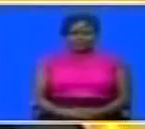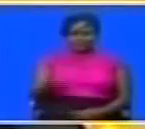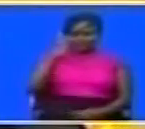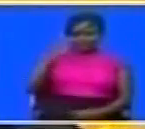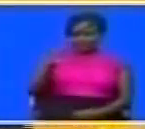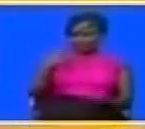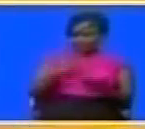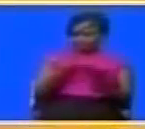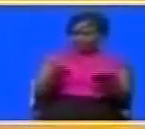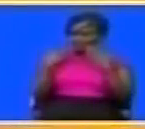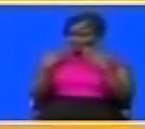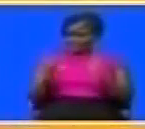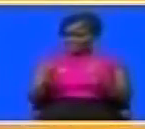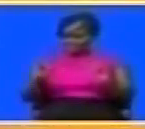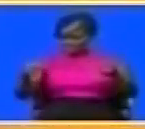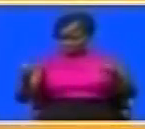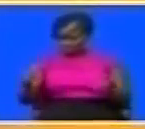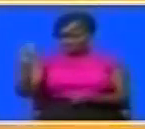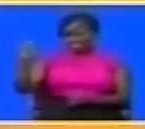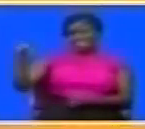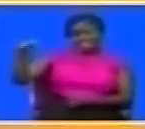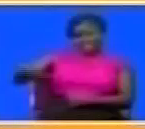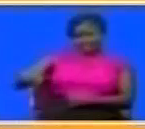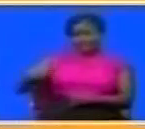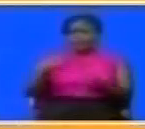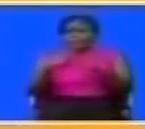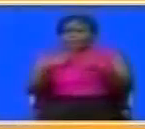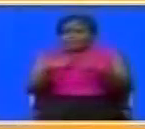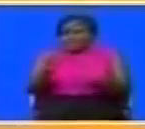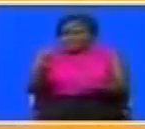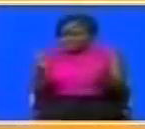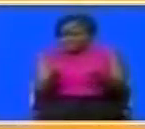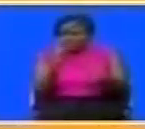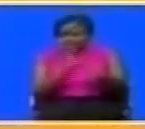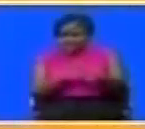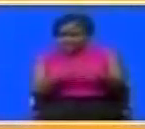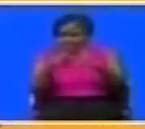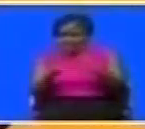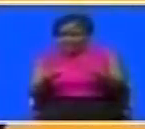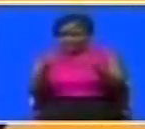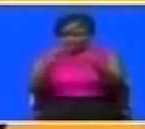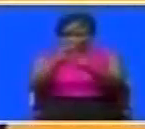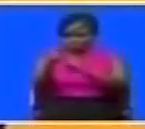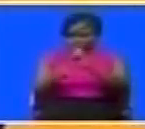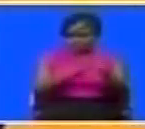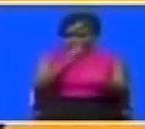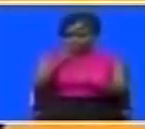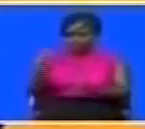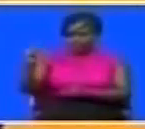Mtazamaji, kufikia hapa ndio natamatisha taarifa za KTN leo jioni hii, lakini kwenye muda usiokuwa mrefu tutaanza mahojiano kupitia KTN